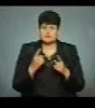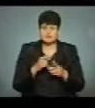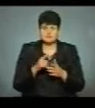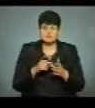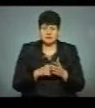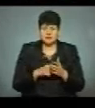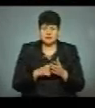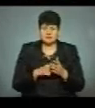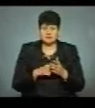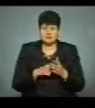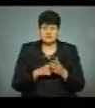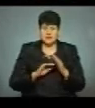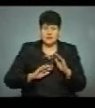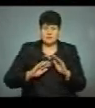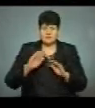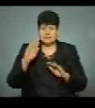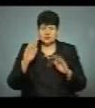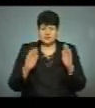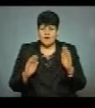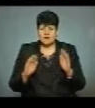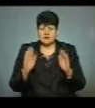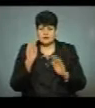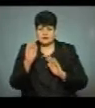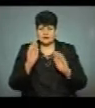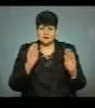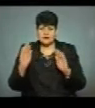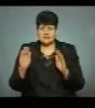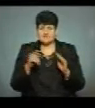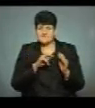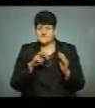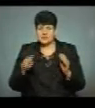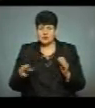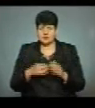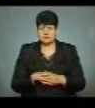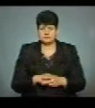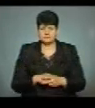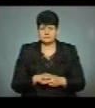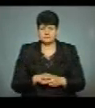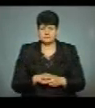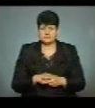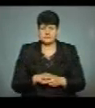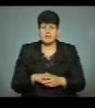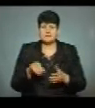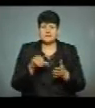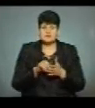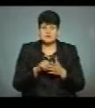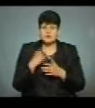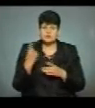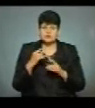питання облицювання евакуаційних проходів і виходів горючими матеріалами. Представниця обласного